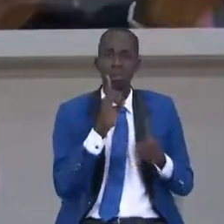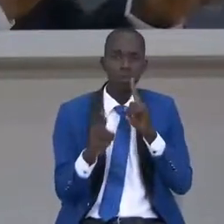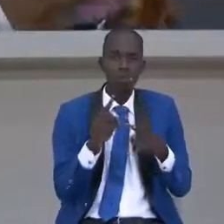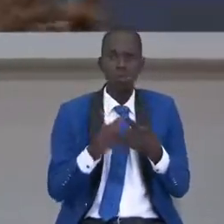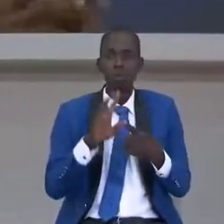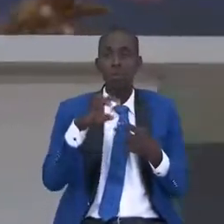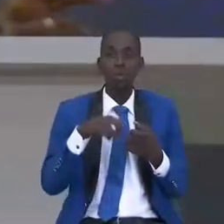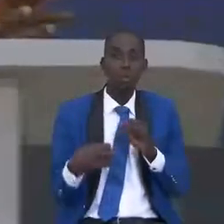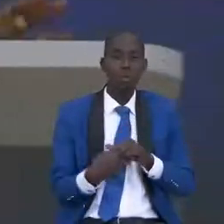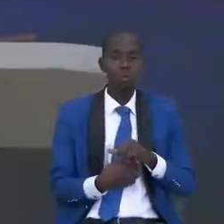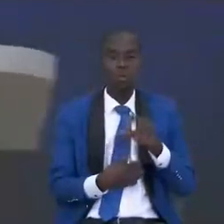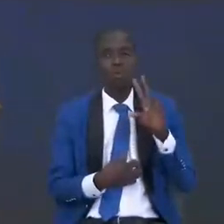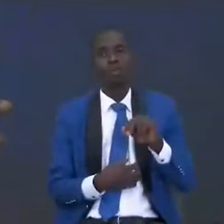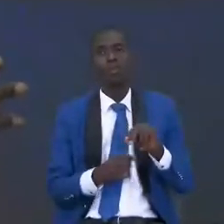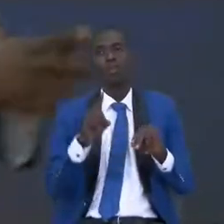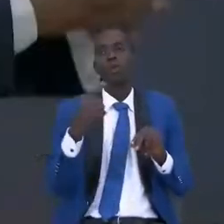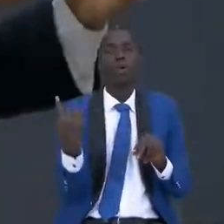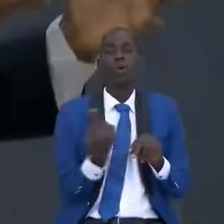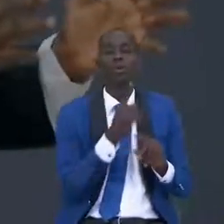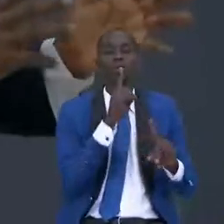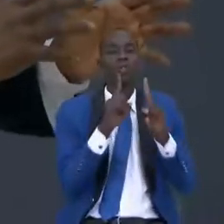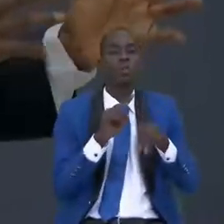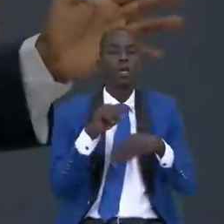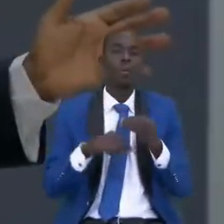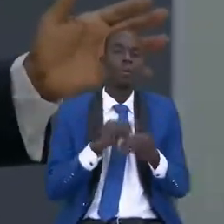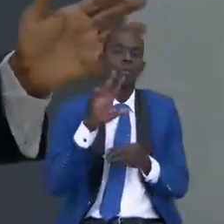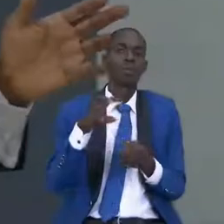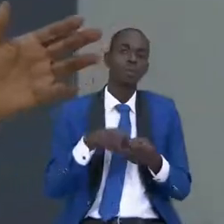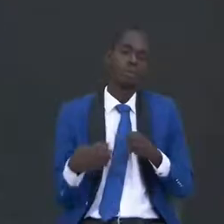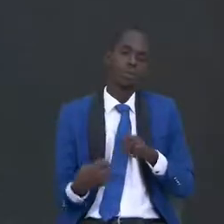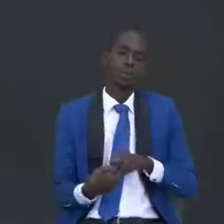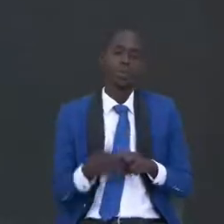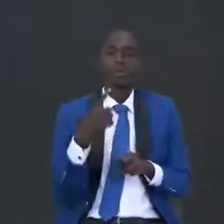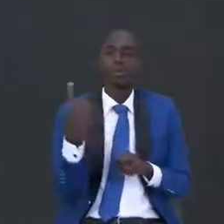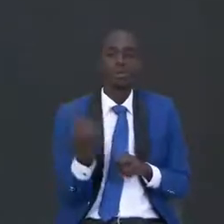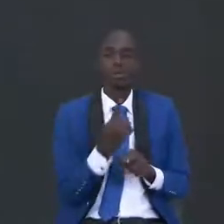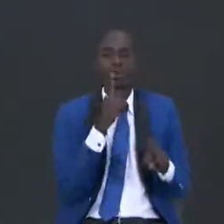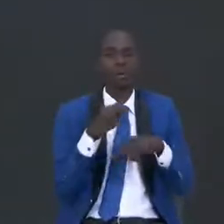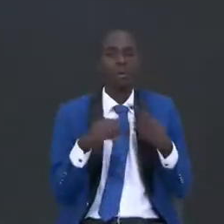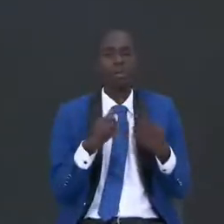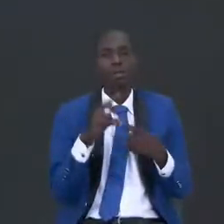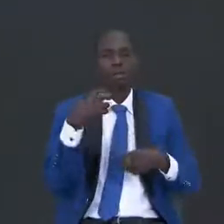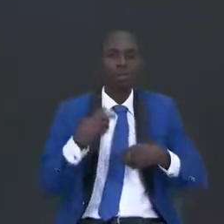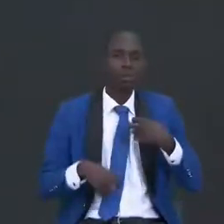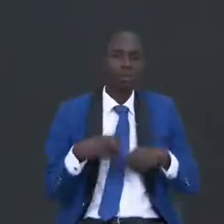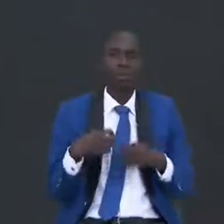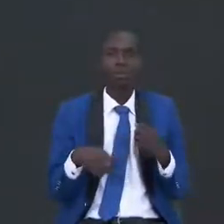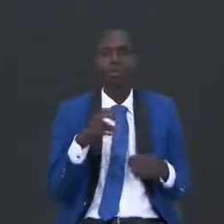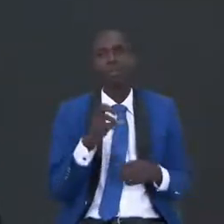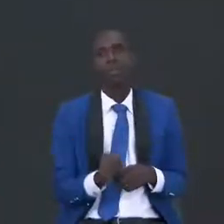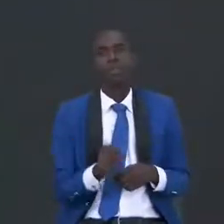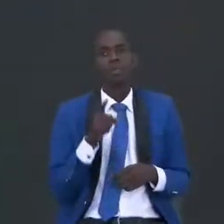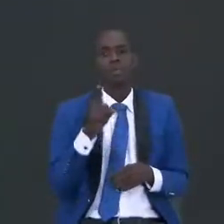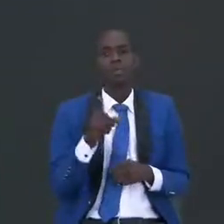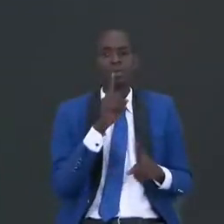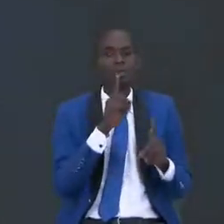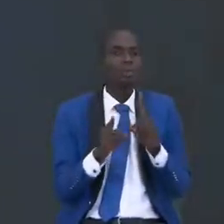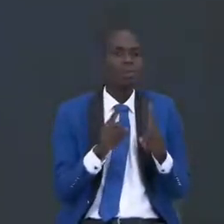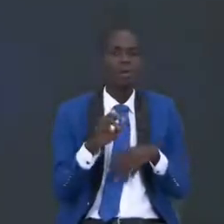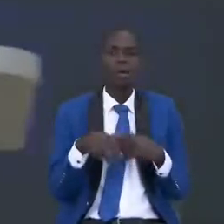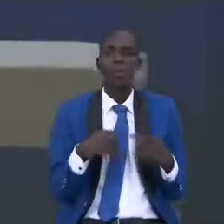Vous parlez de la montagne. Vous parlez de vos problèmes. Vous parlez de vos difficultés.